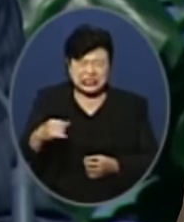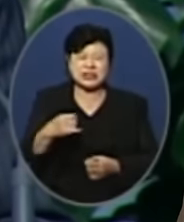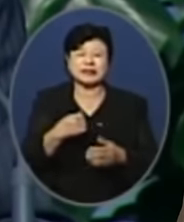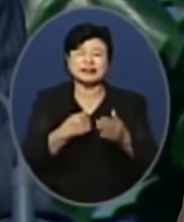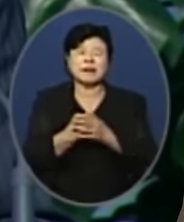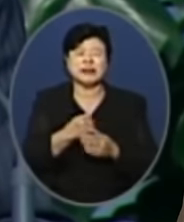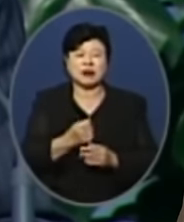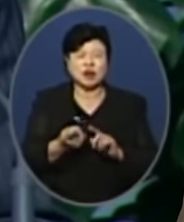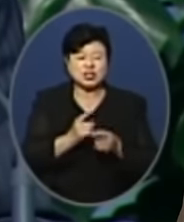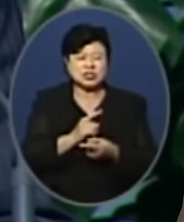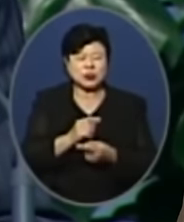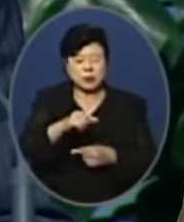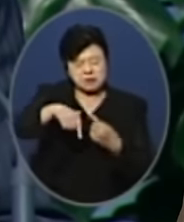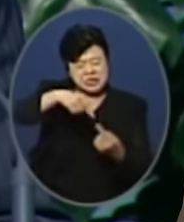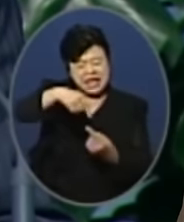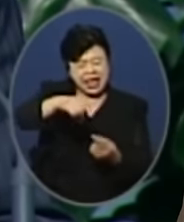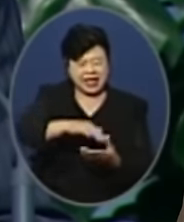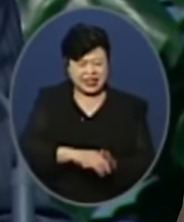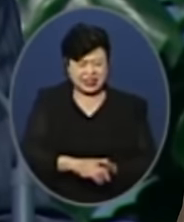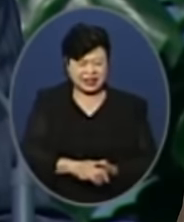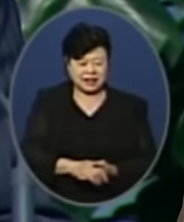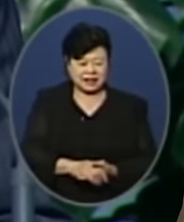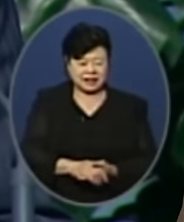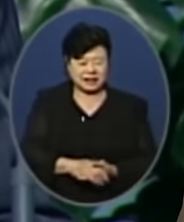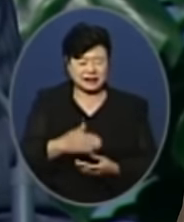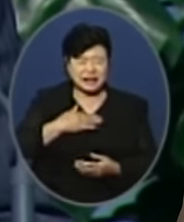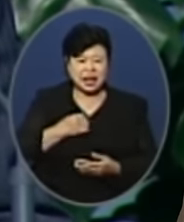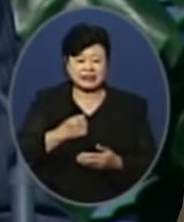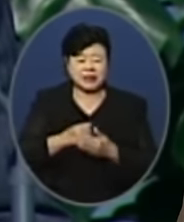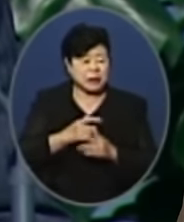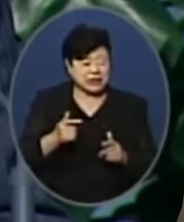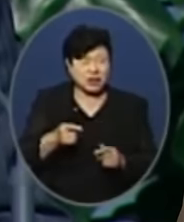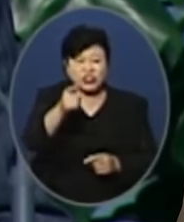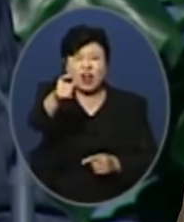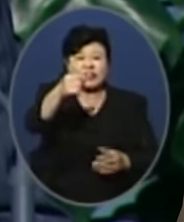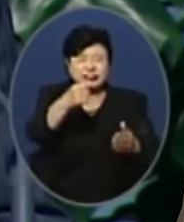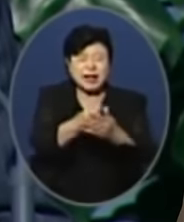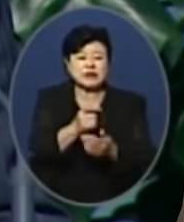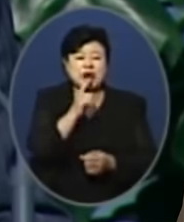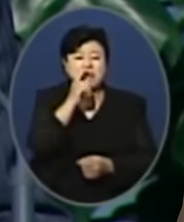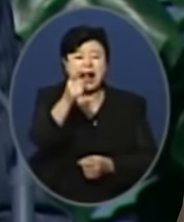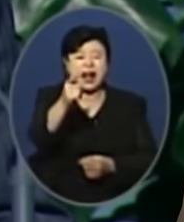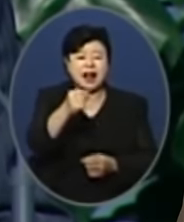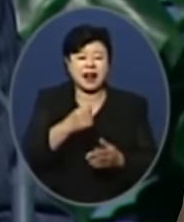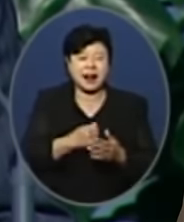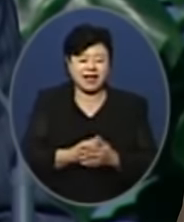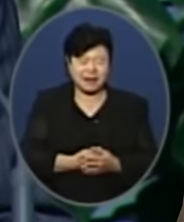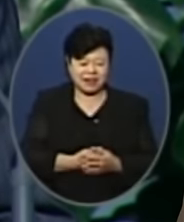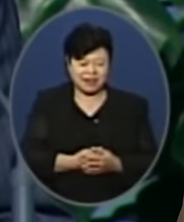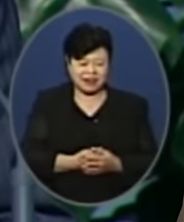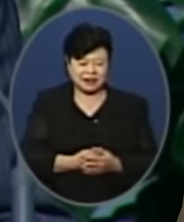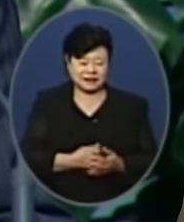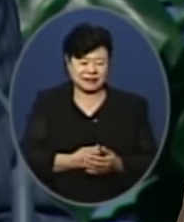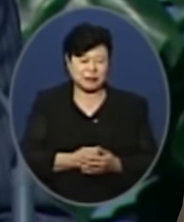부모는 자식 탓이라고, 전부 내 탓이지 내 탓이 아닌 것입니다.